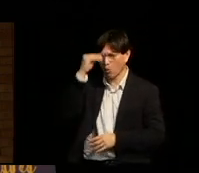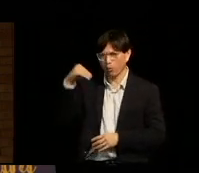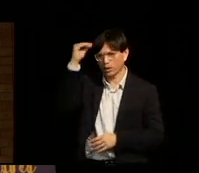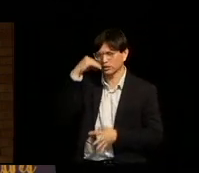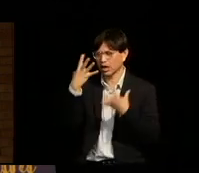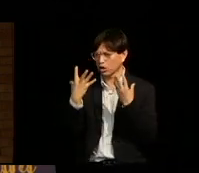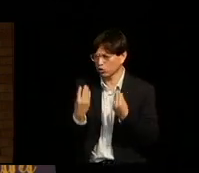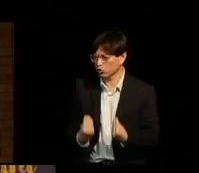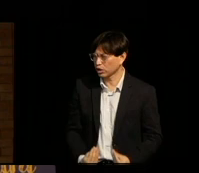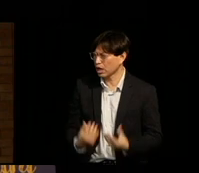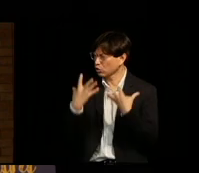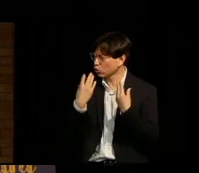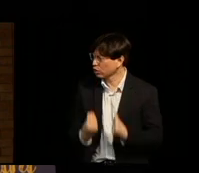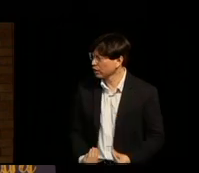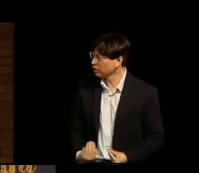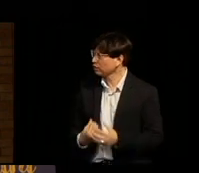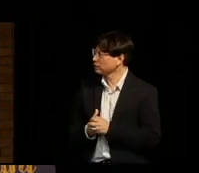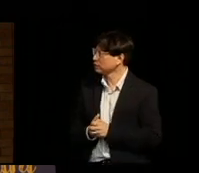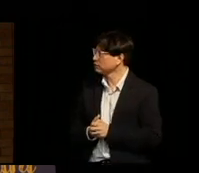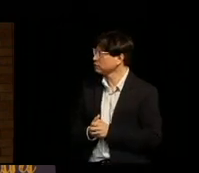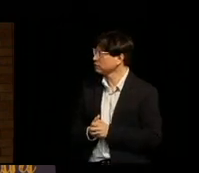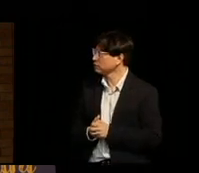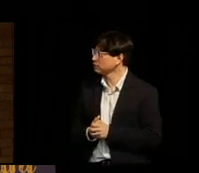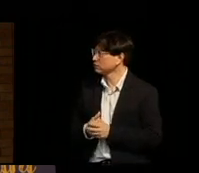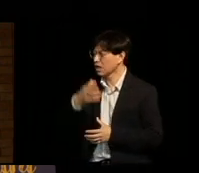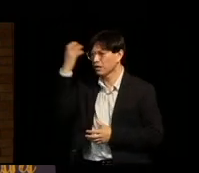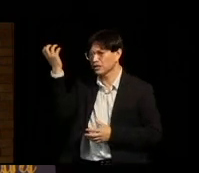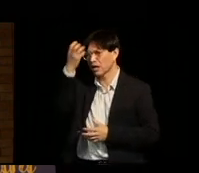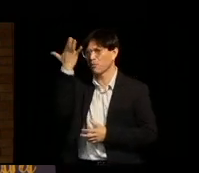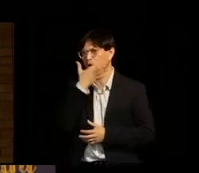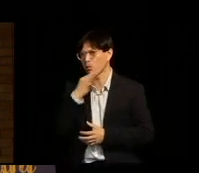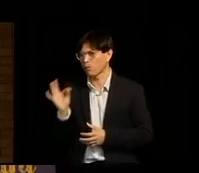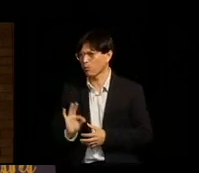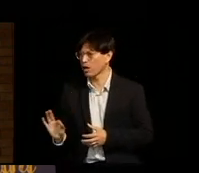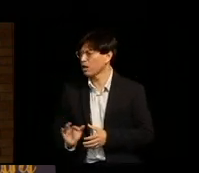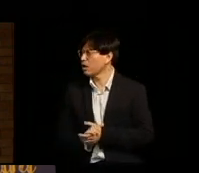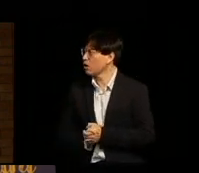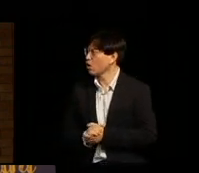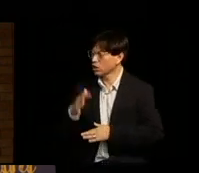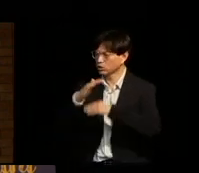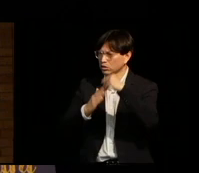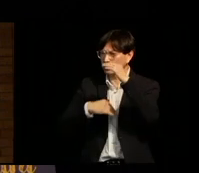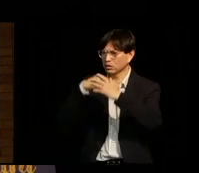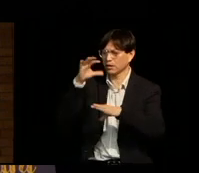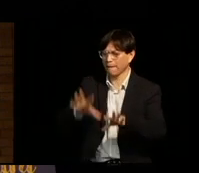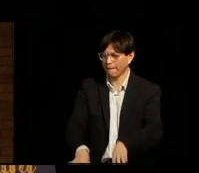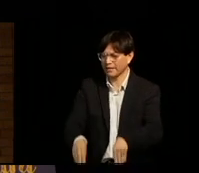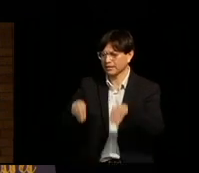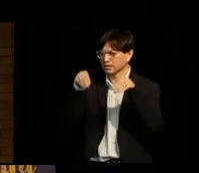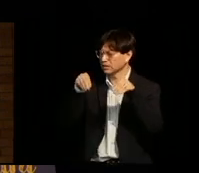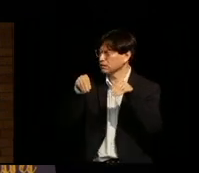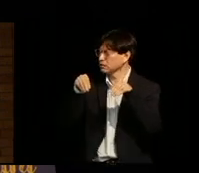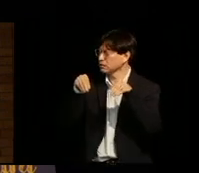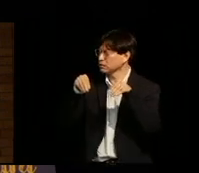questo strumento e mi sembra molto bello che strutturalmente cominci con i